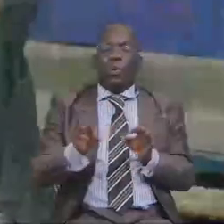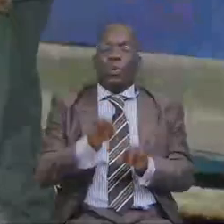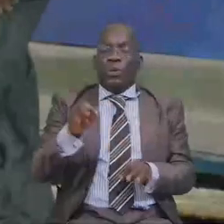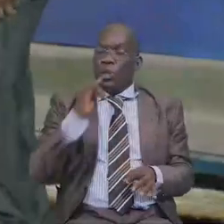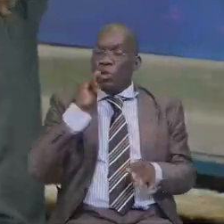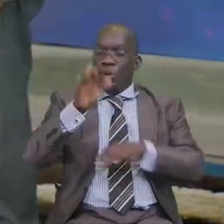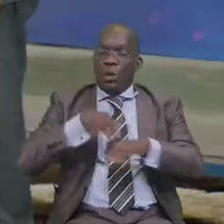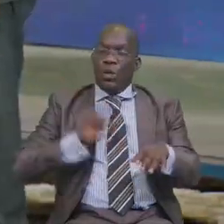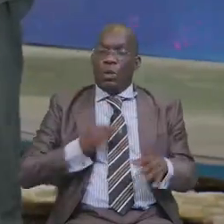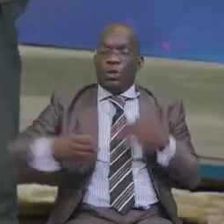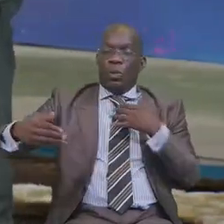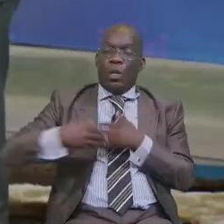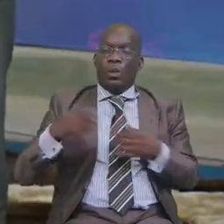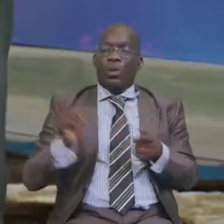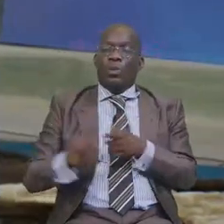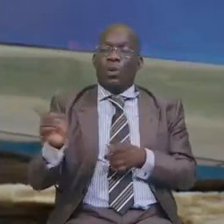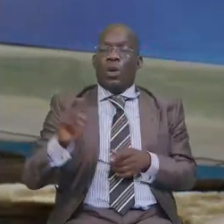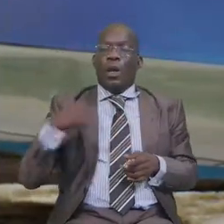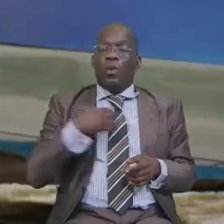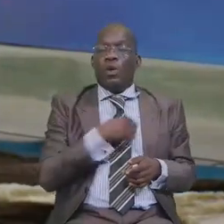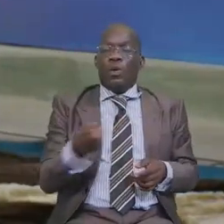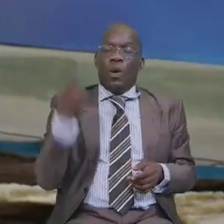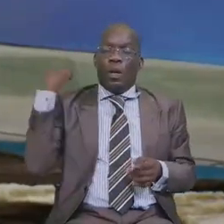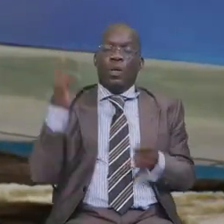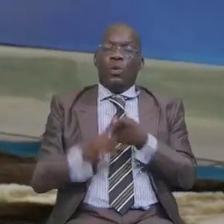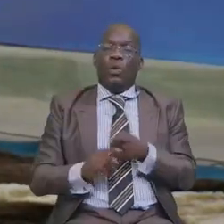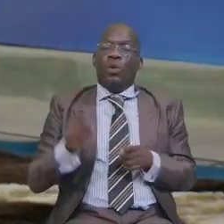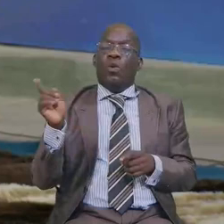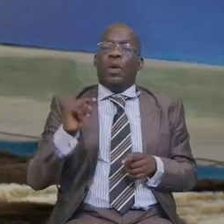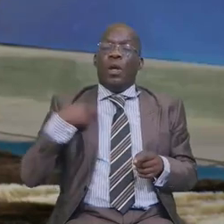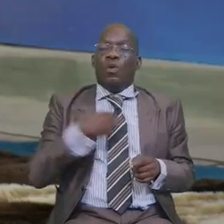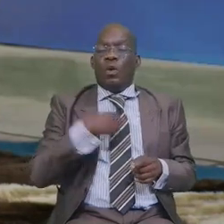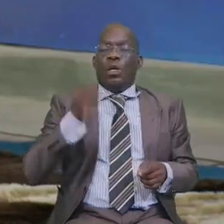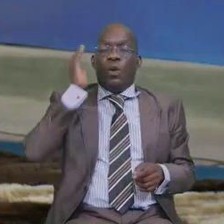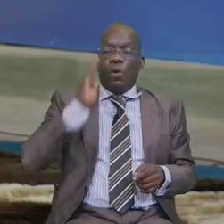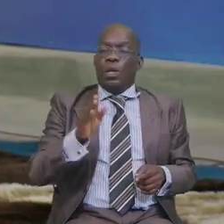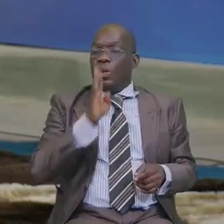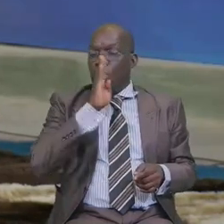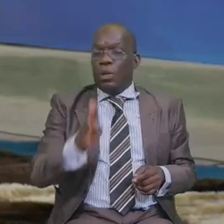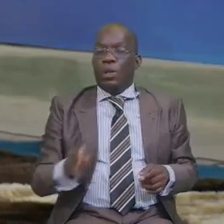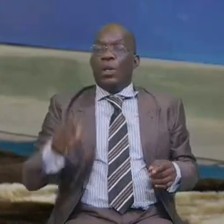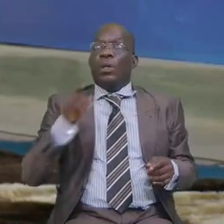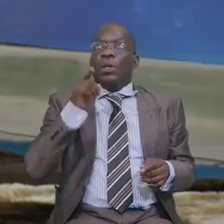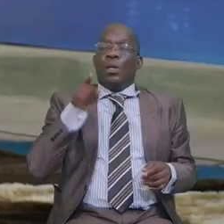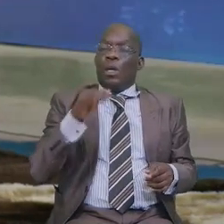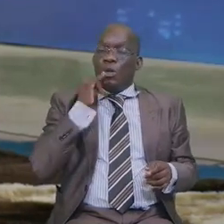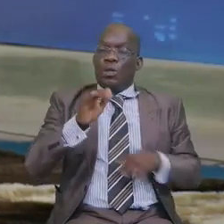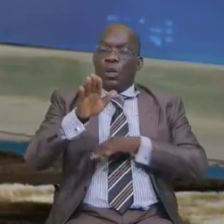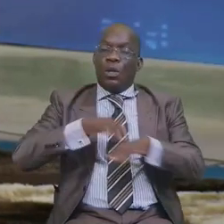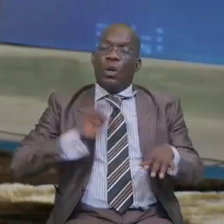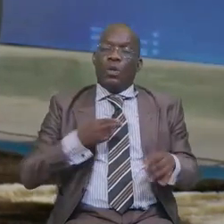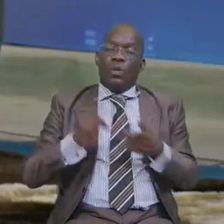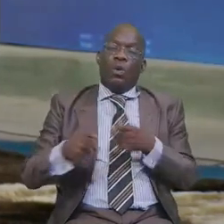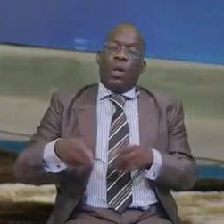là où nous étions, à là où nous devons être, et nous appelle à la hauteur de la profession, à la hauteur